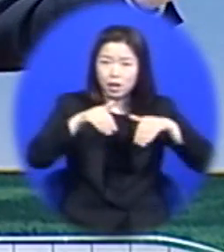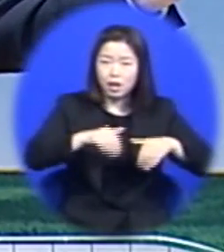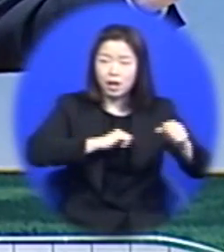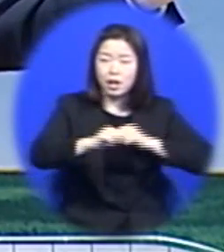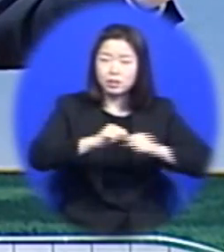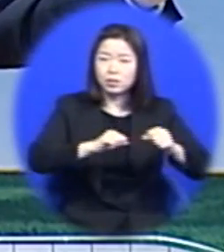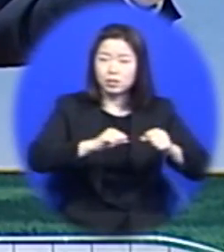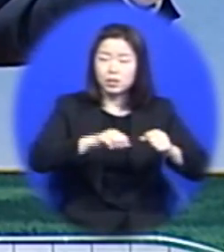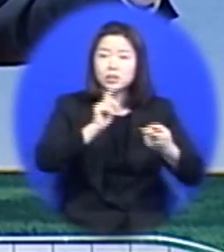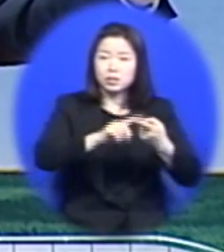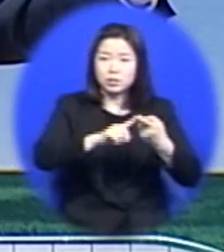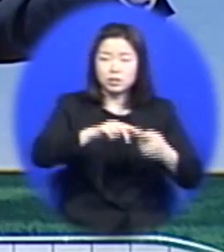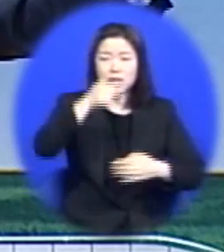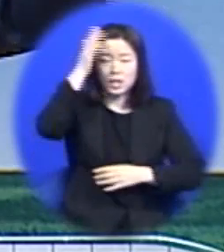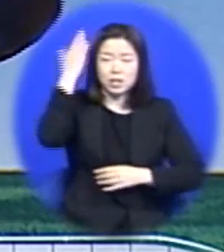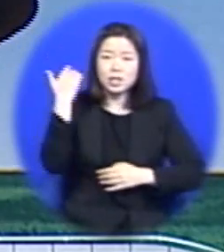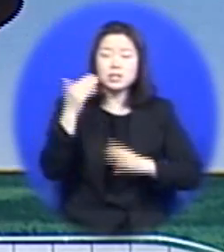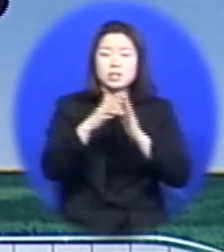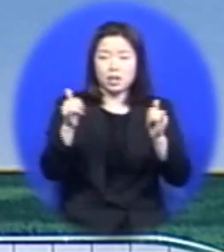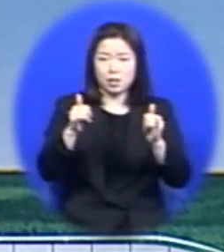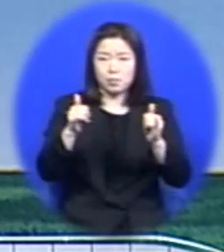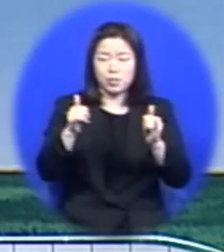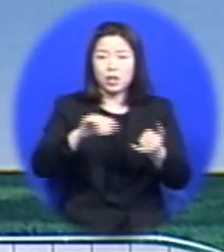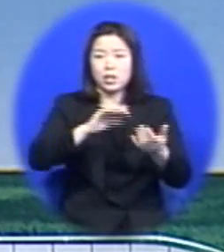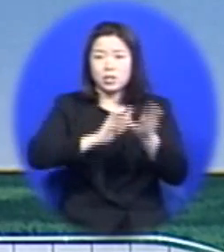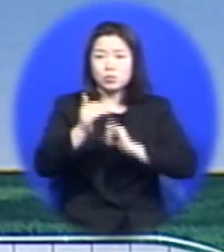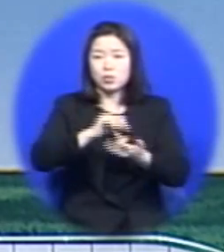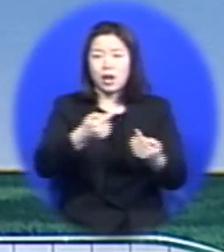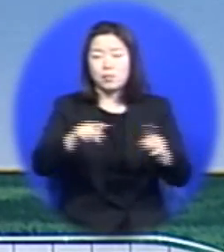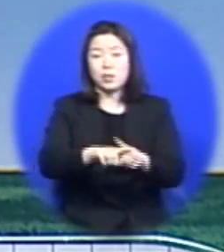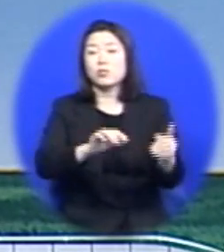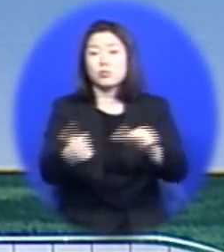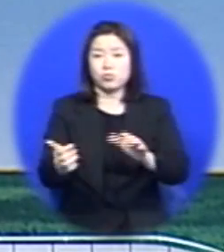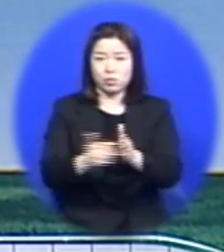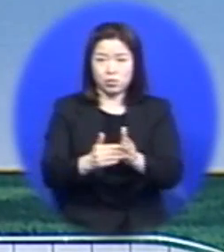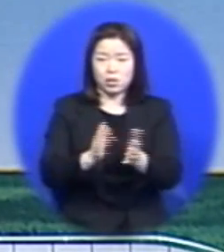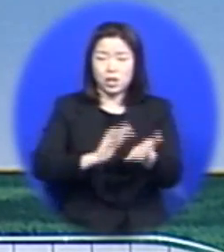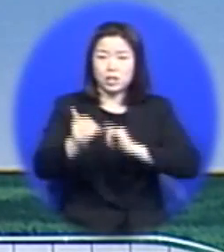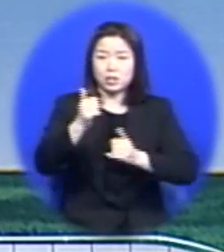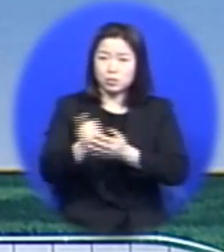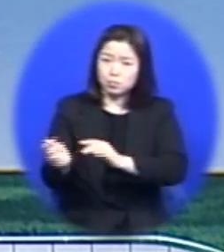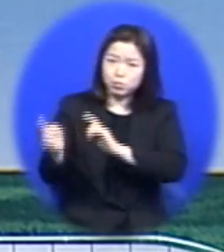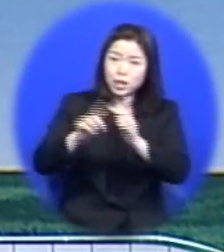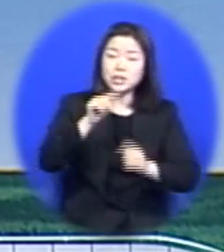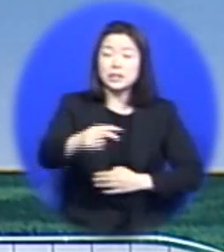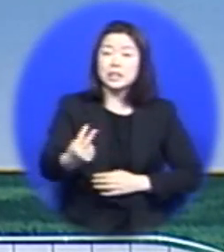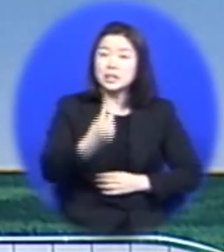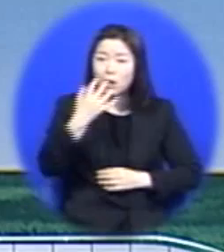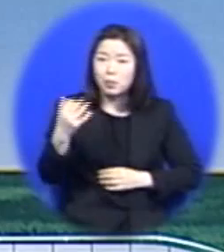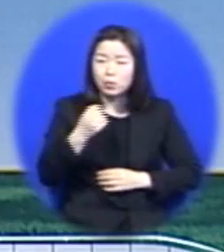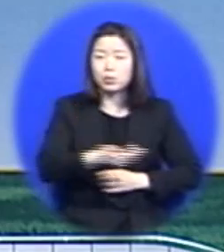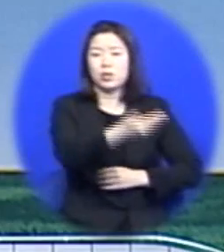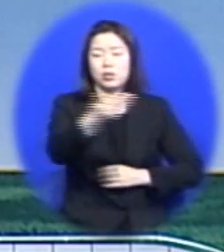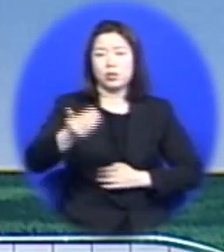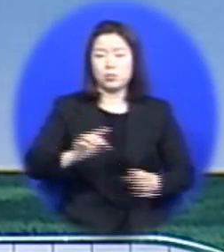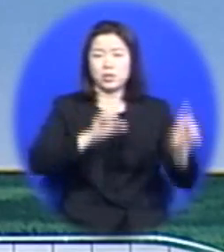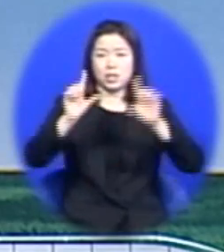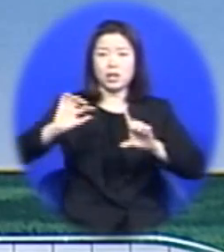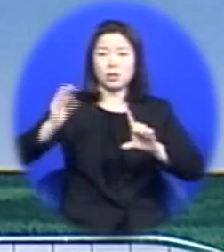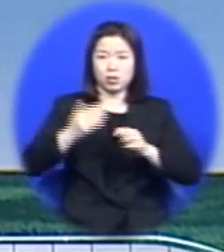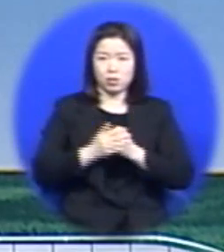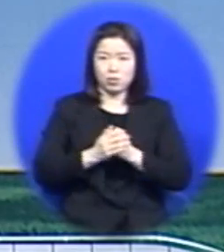겁니다. 이제 예수님이 부활하신 그 생명으로 여러분이 삽니다. 그래서 여러분은 육신을